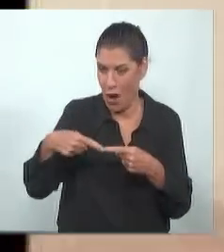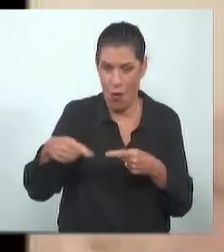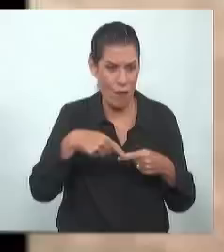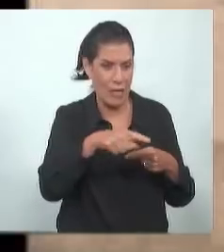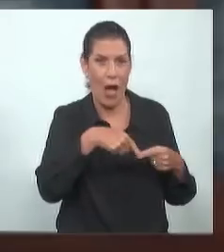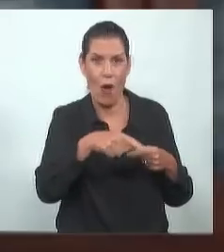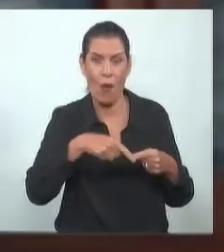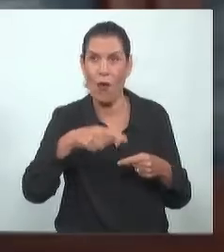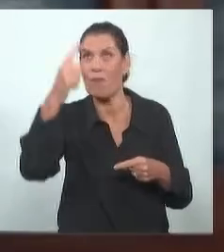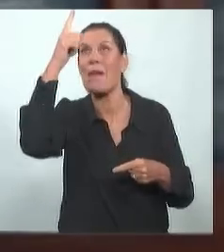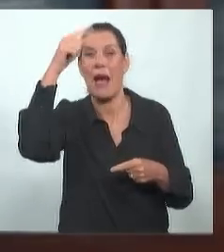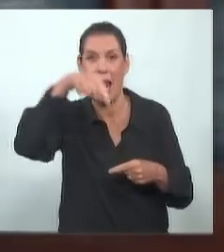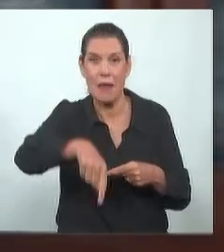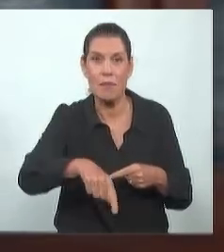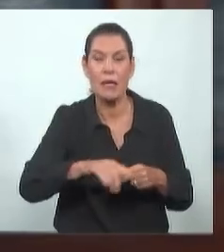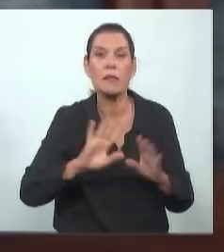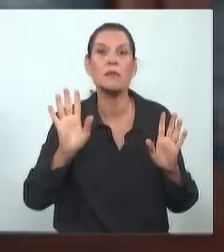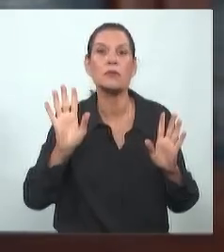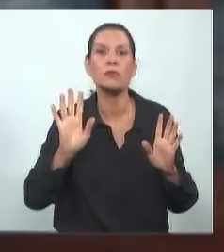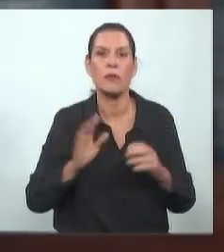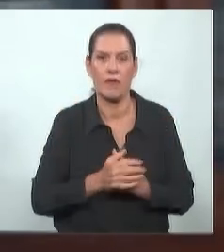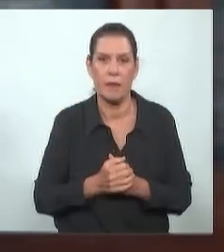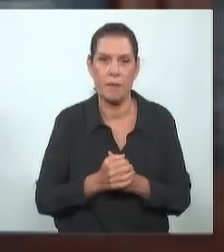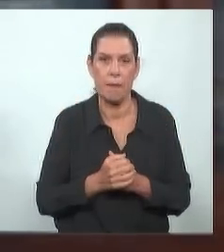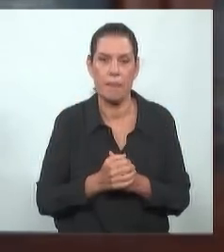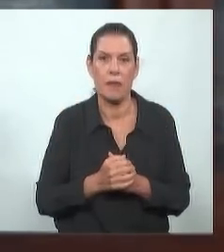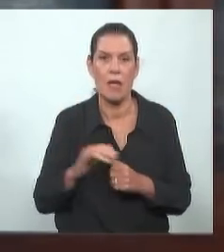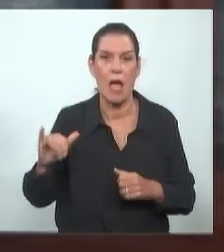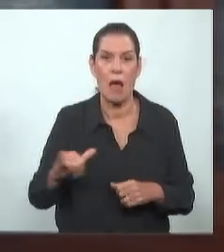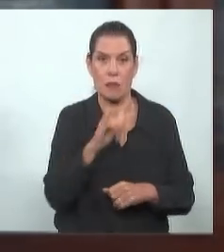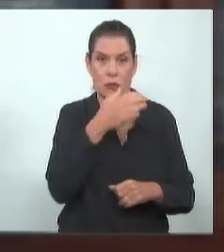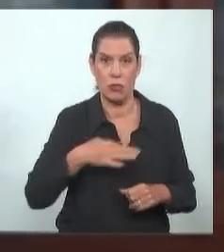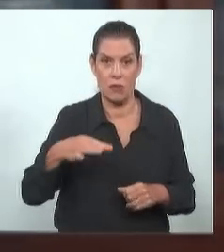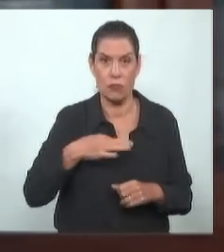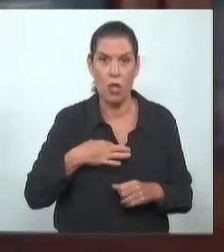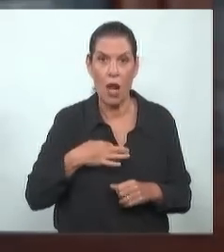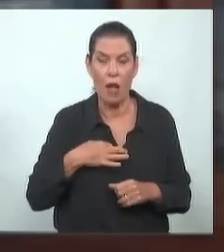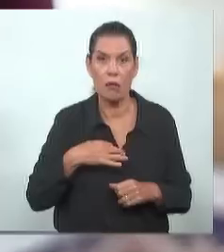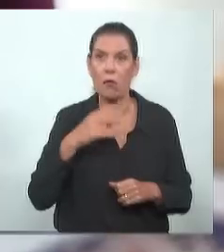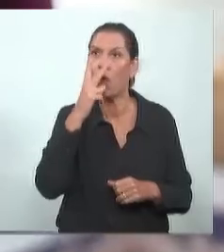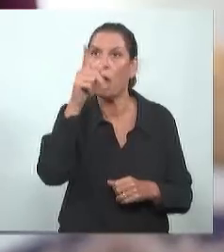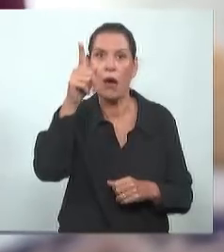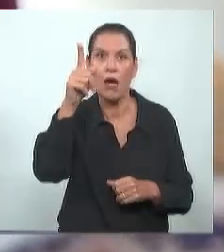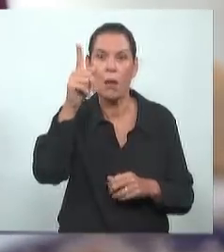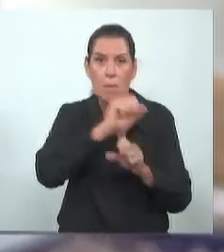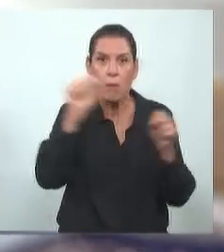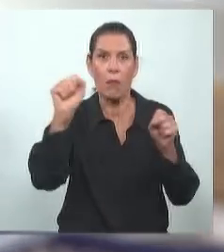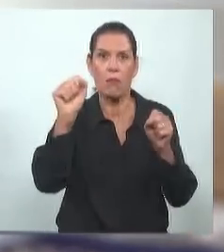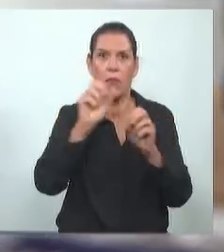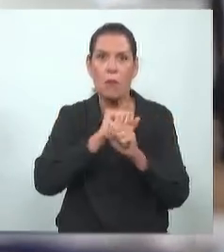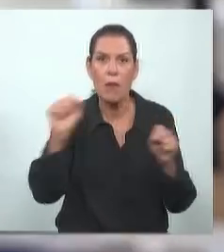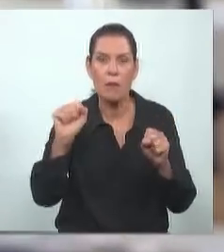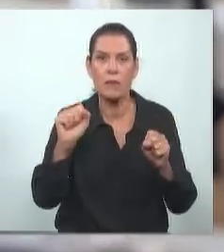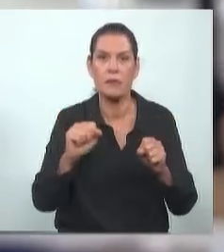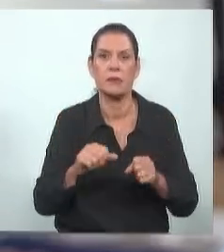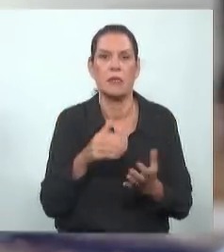מתחתיך, מטוסים, שום דבר. מטוסים שלנו מתרוממים ונפגעים, חוטפים ונופלים. וממשיכים להתקדם